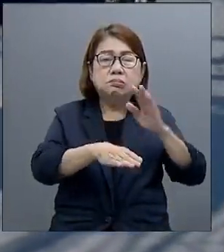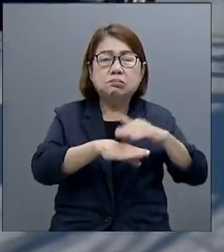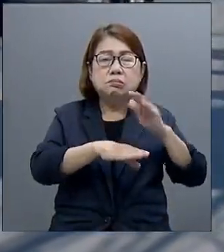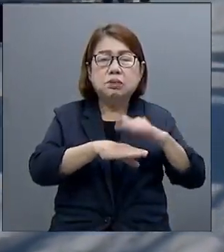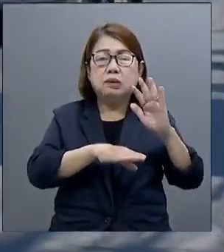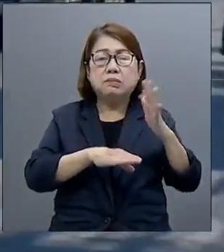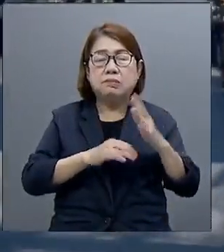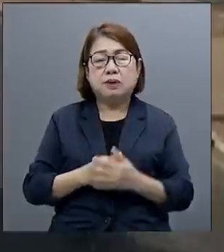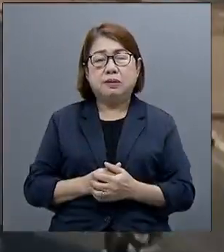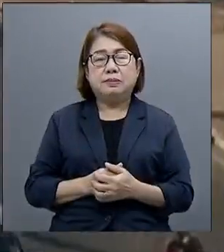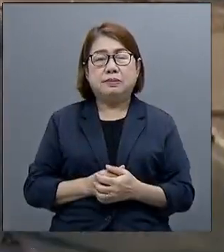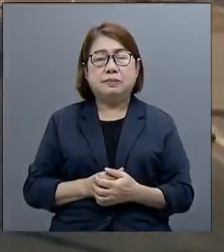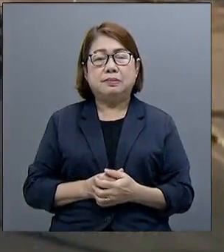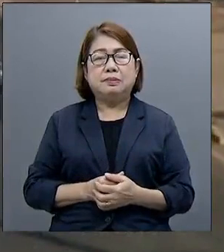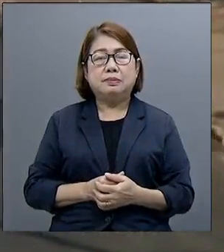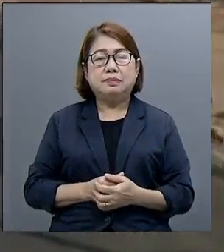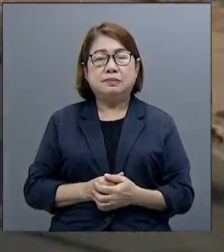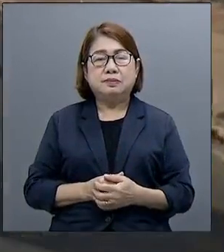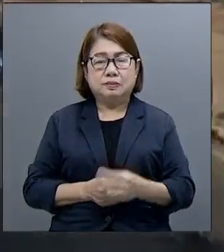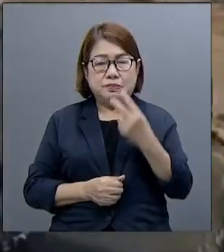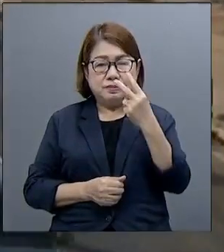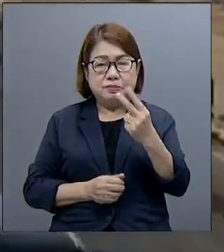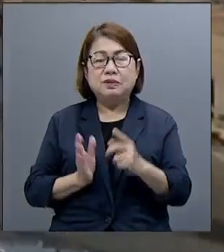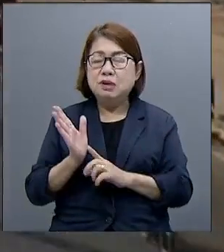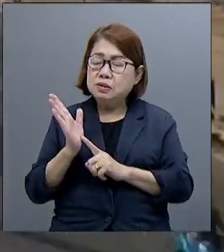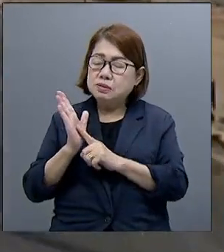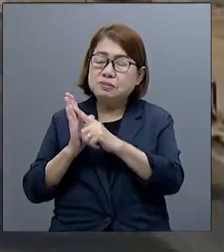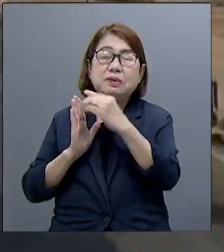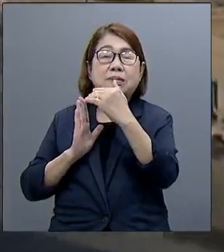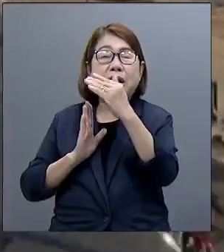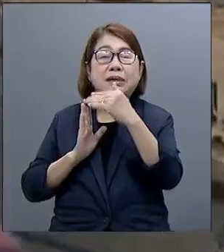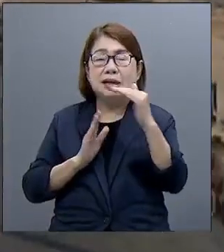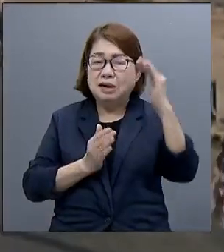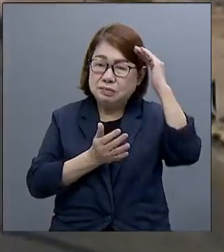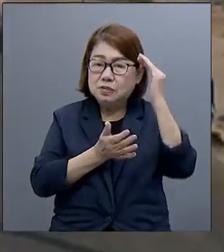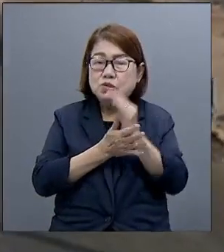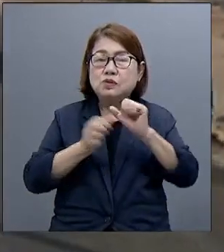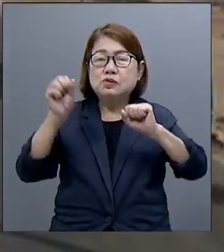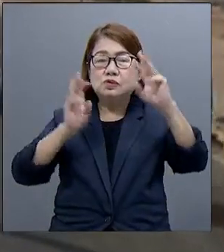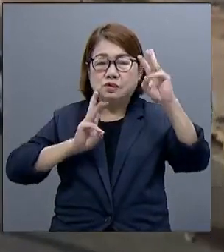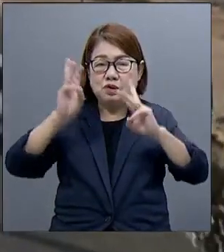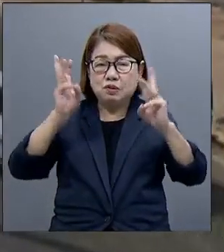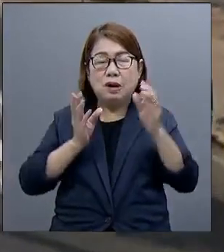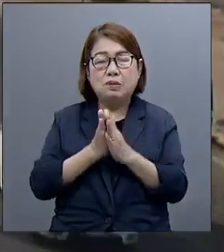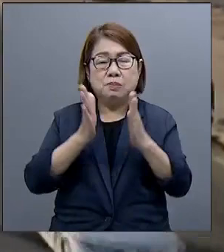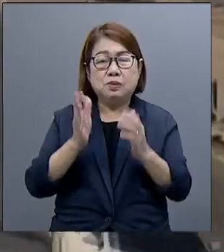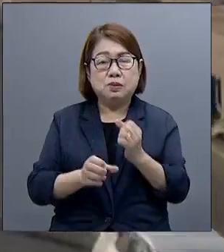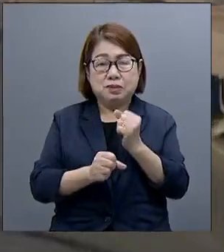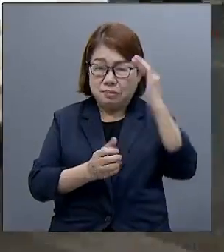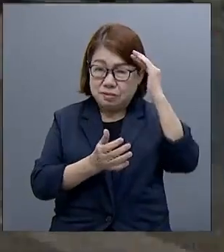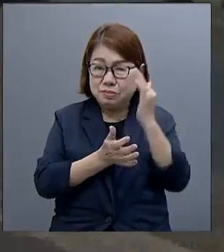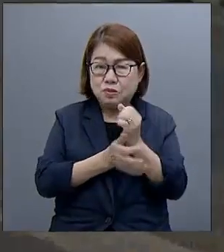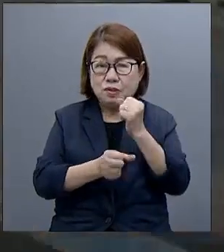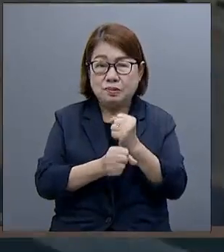1เลนไปดูทางขึ้นเหนือกันบ้างค่ะตำรวจจราจรนครสวรรค์และเจ้าหน้าที่แขวงทางหลวงนครสวรรค์ที่